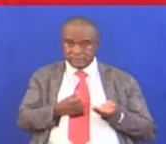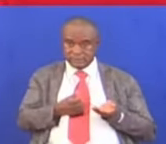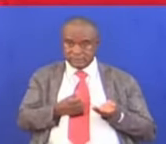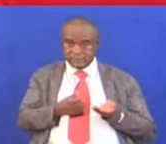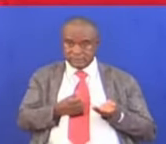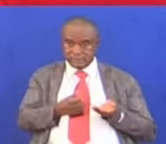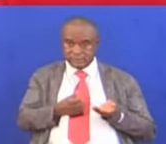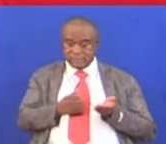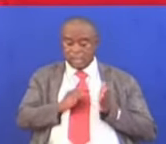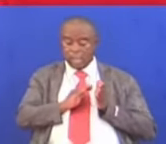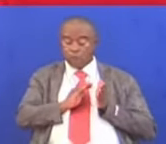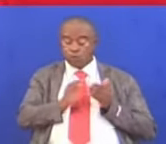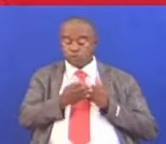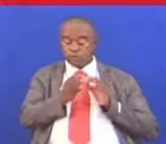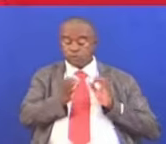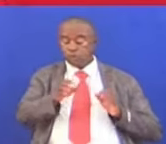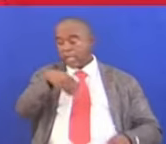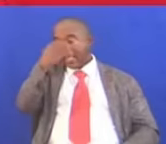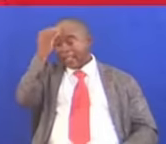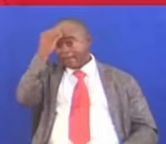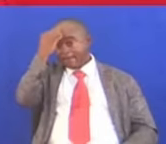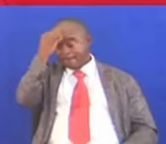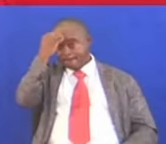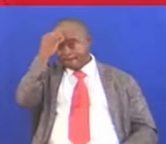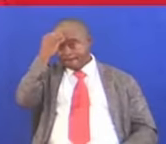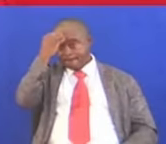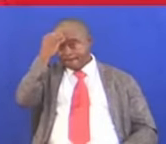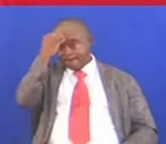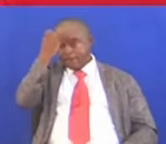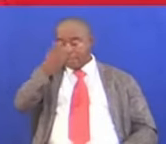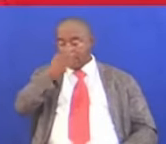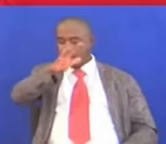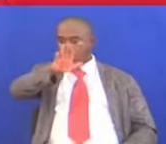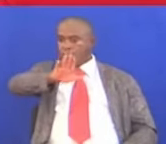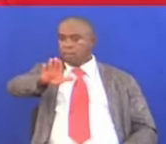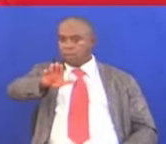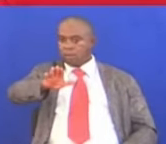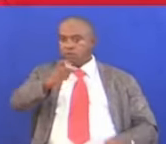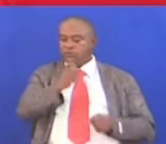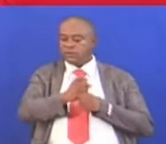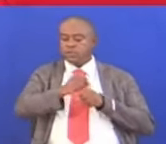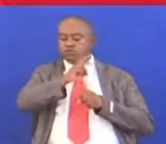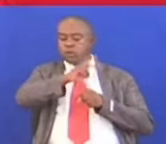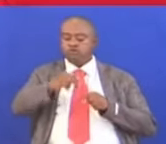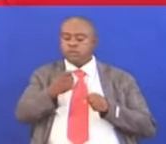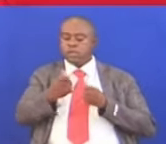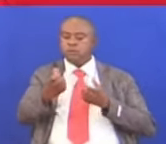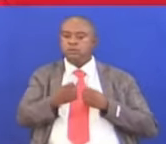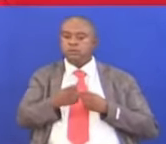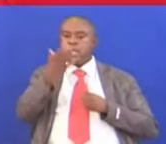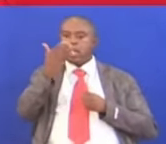yati ubora wa elimi barani wat wak